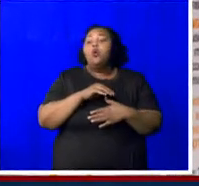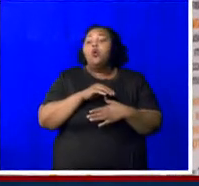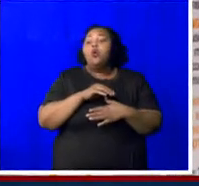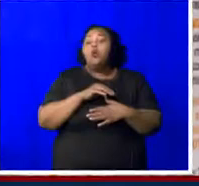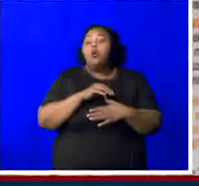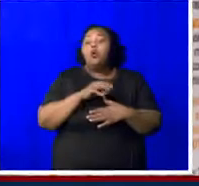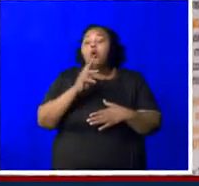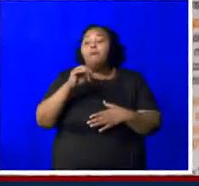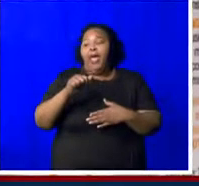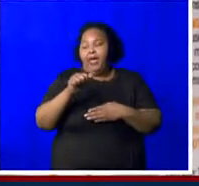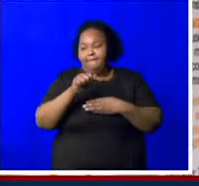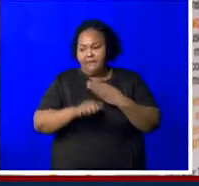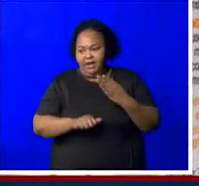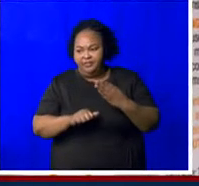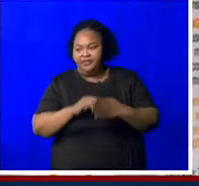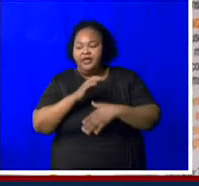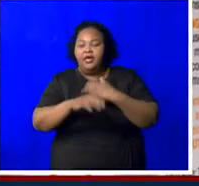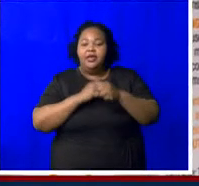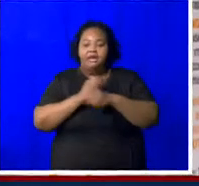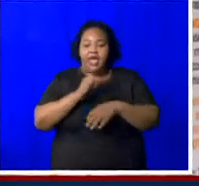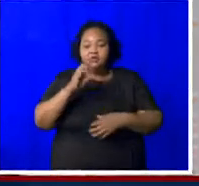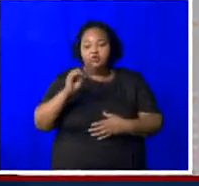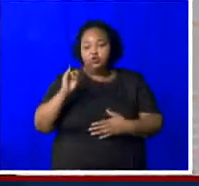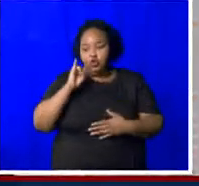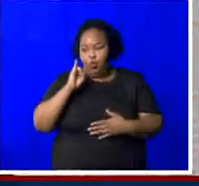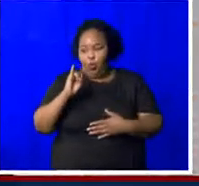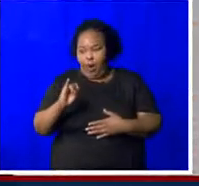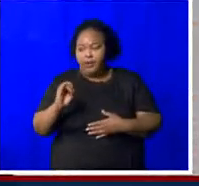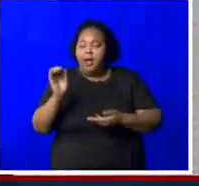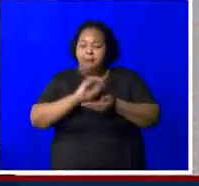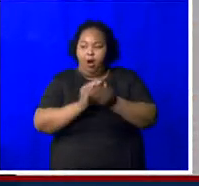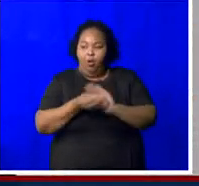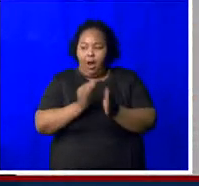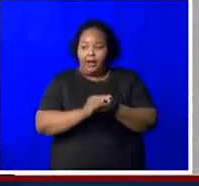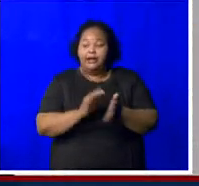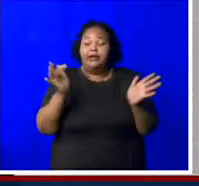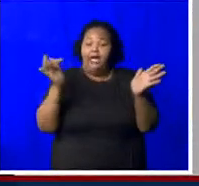2021 utawu expire nyalo ngaApril kulenyanga le